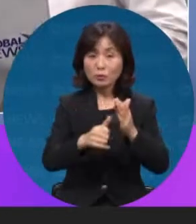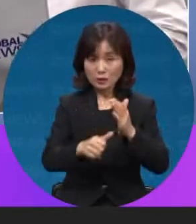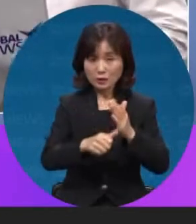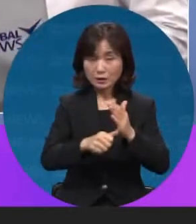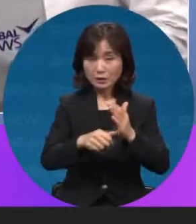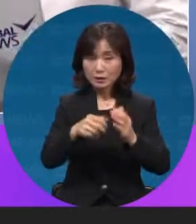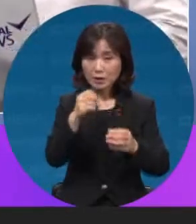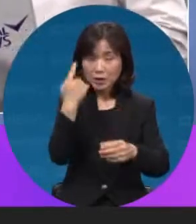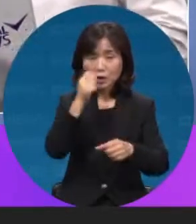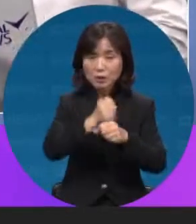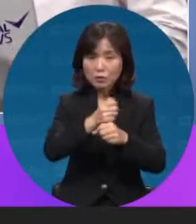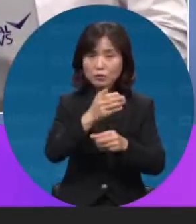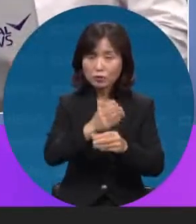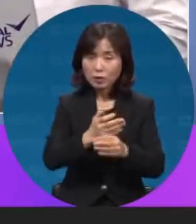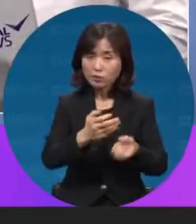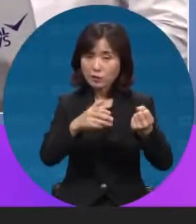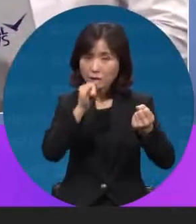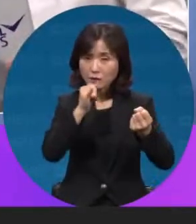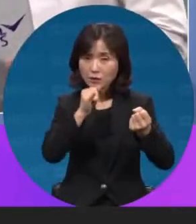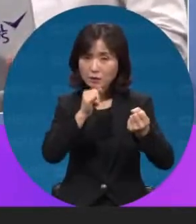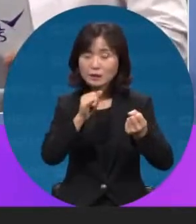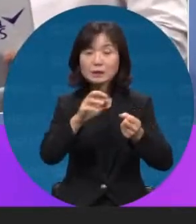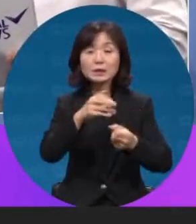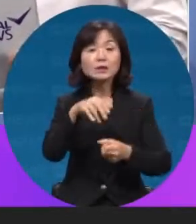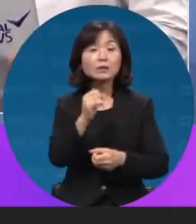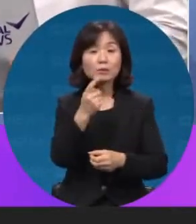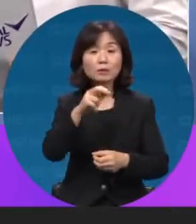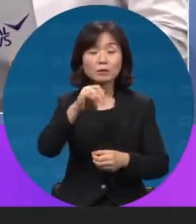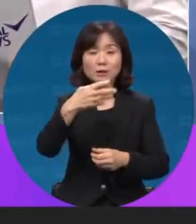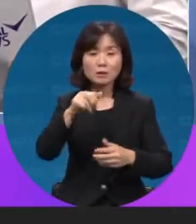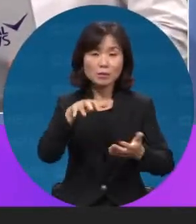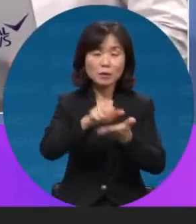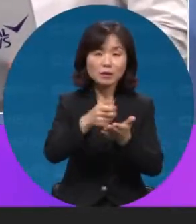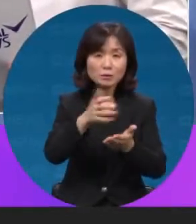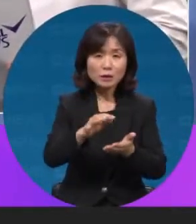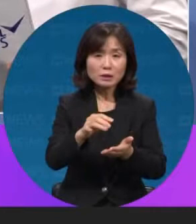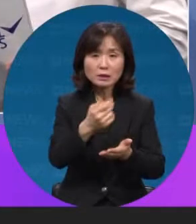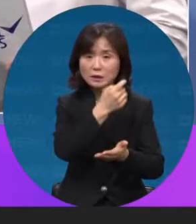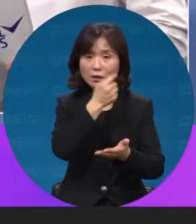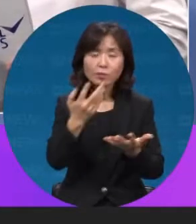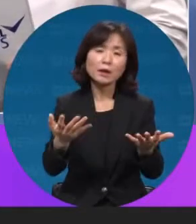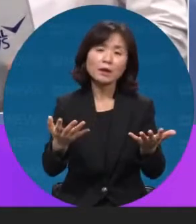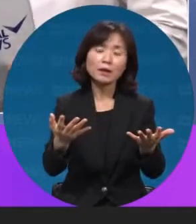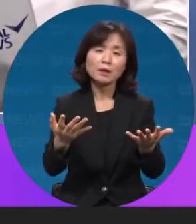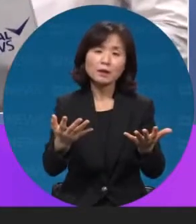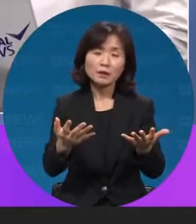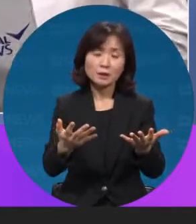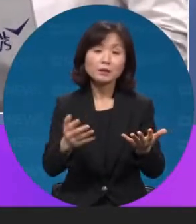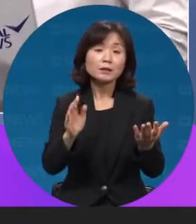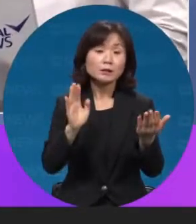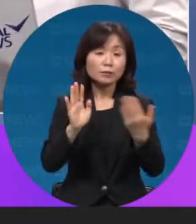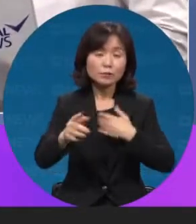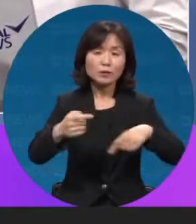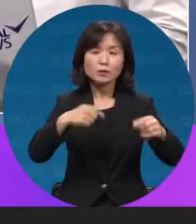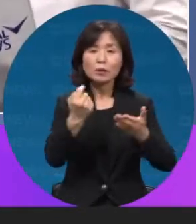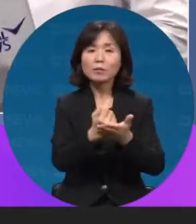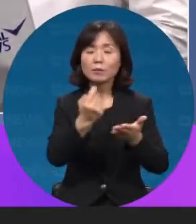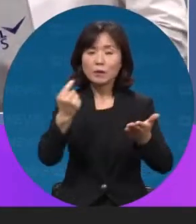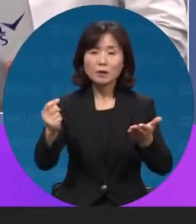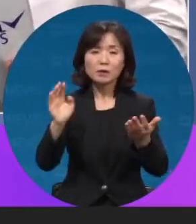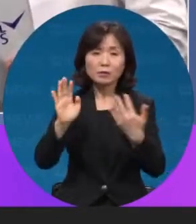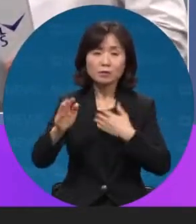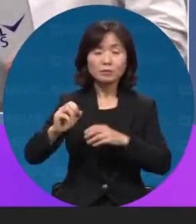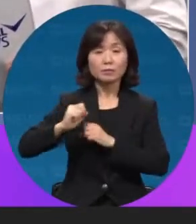침공했다 찜한 증거를 찾지 못했습니다 그 후 정치권과 거리를 눈치에 군인으로서 제아 에서 지내던 파월은